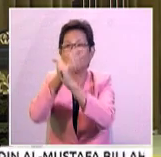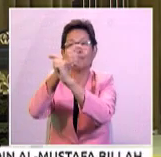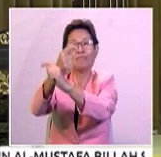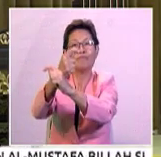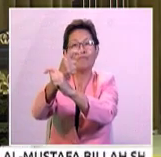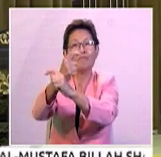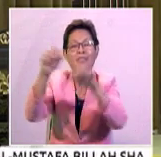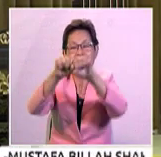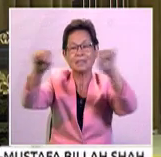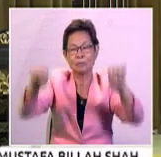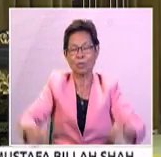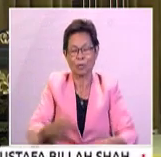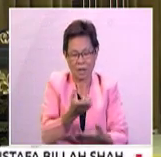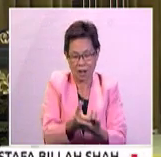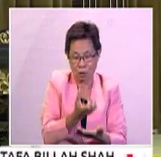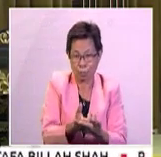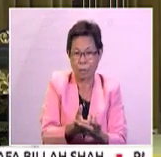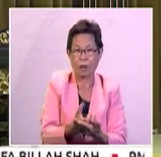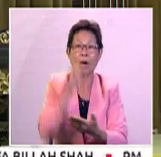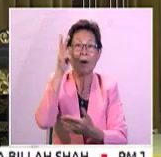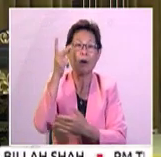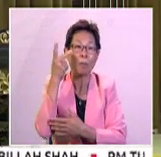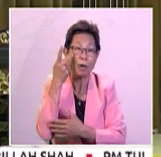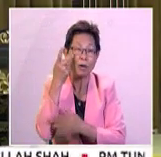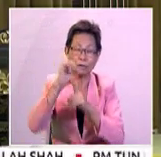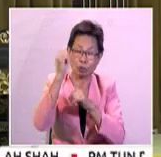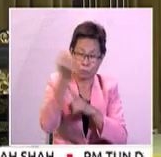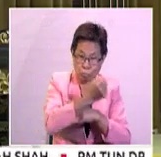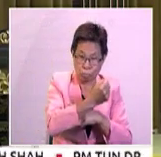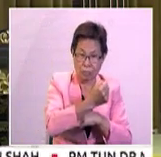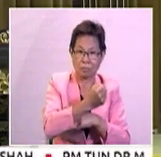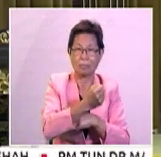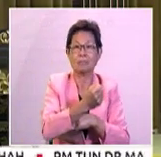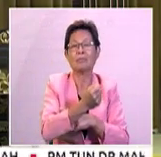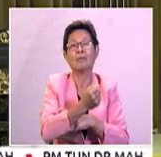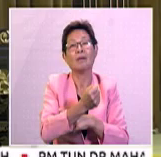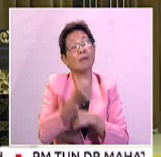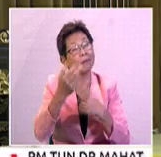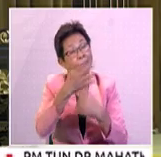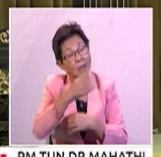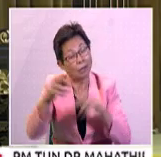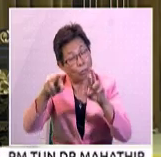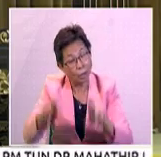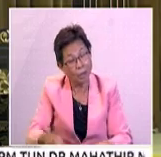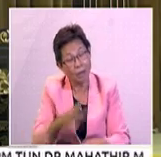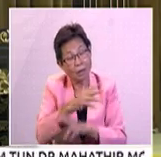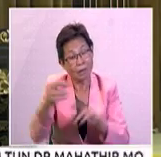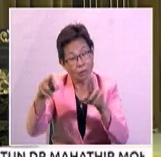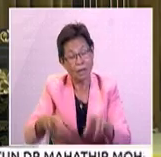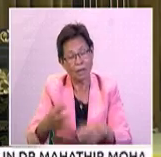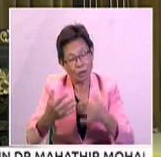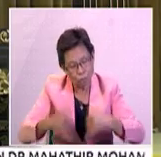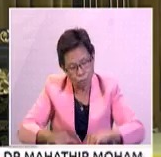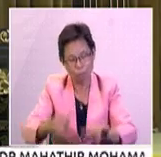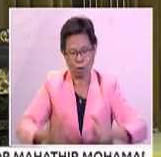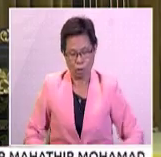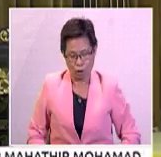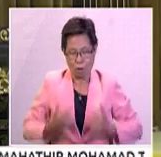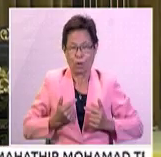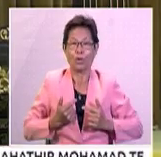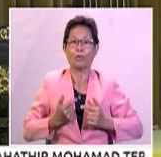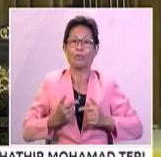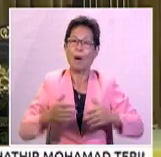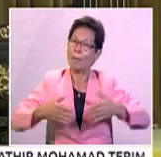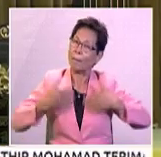mempertahankan sistem ekonomi, politik, sosial yang ampuh, di mana rakyatnya dapat terus hidup sejahtera,